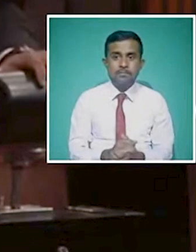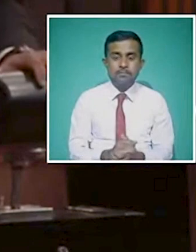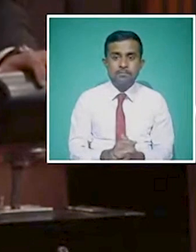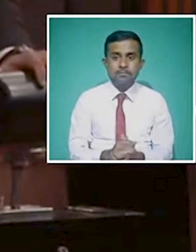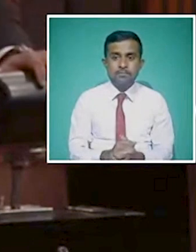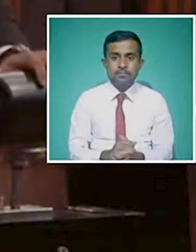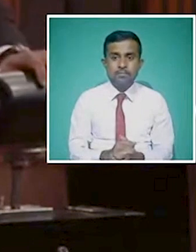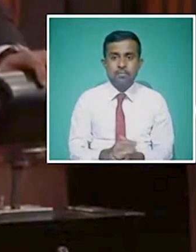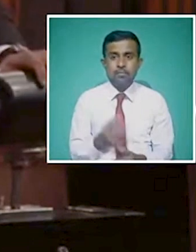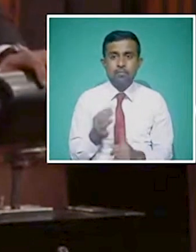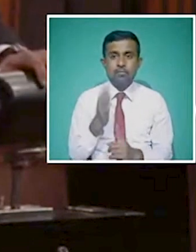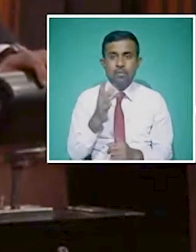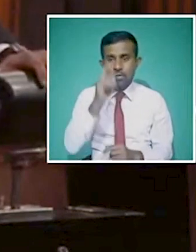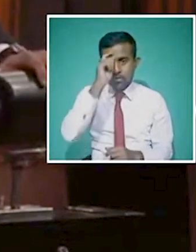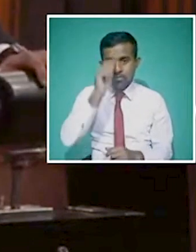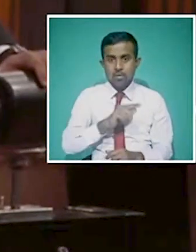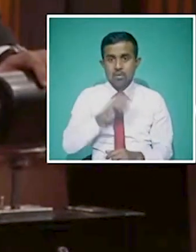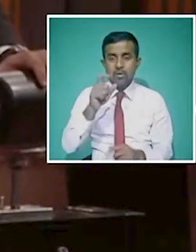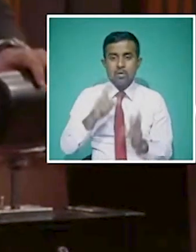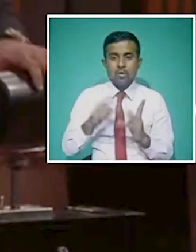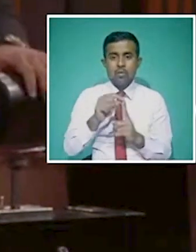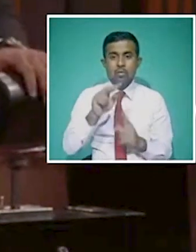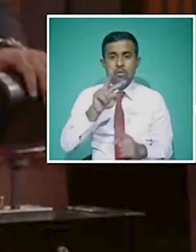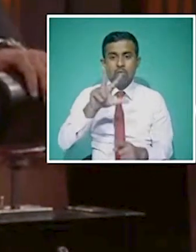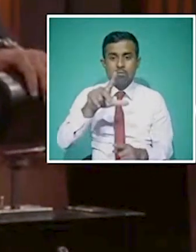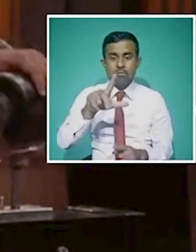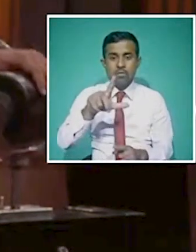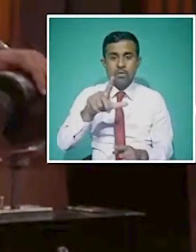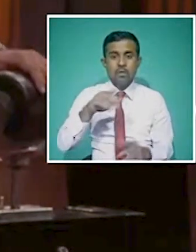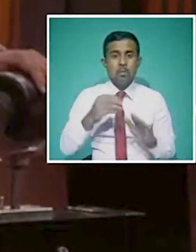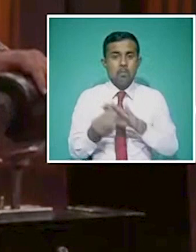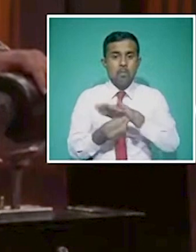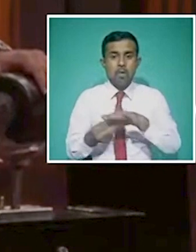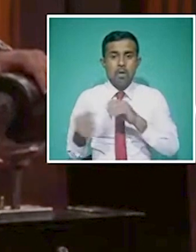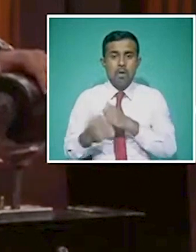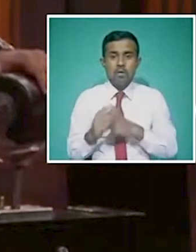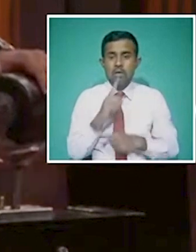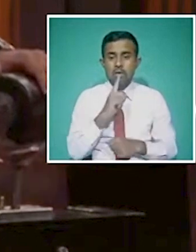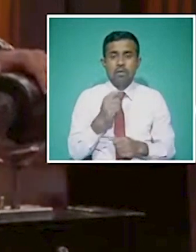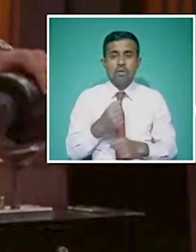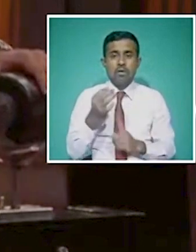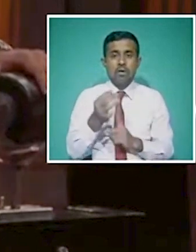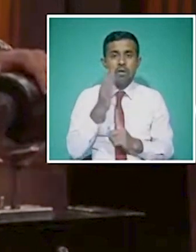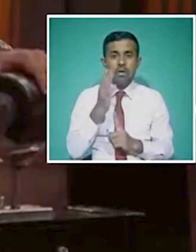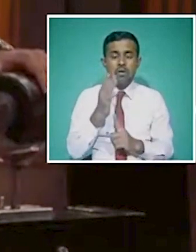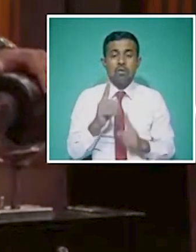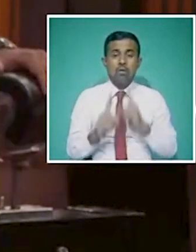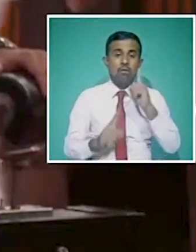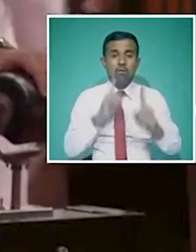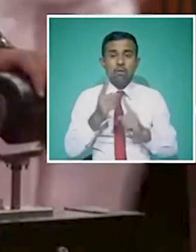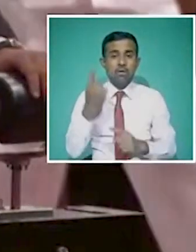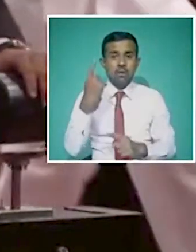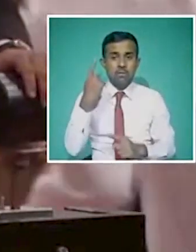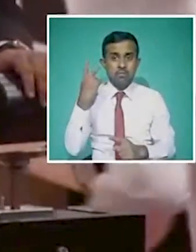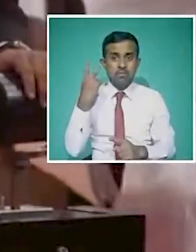ගරු ජනාධිපතිතුමා ගිහිල්ලා කොප් 24 ගිහිල්ලා පරිසරයේ හදන එක ගැන කියනවා. ගරු ජනාධිපතිතුමා පොර ටෝක් දෙනවා. මම දැක්ක ඊයේ